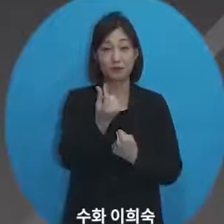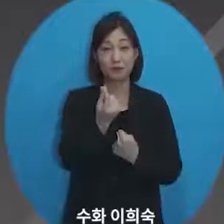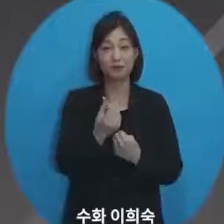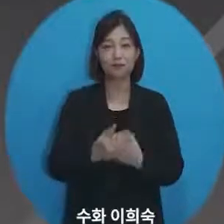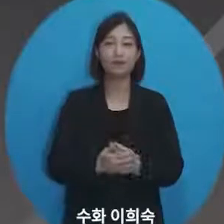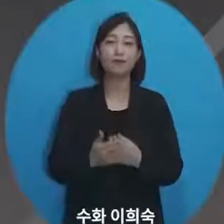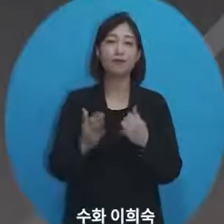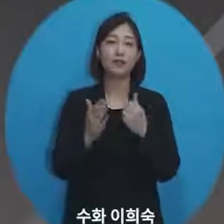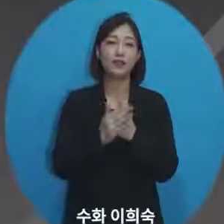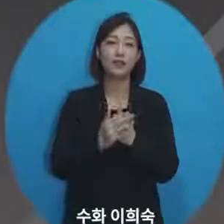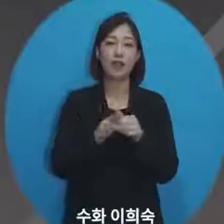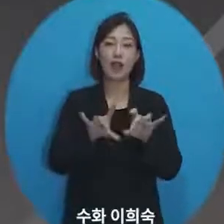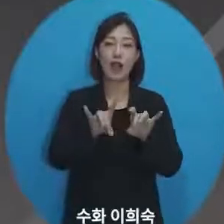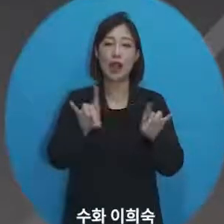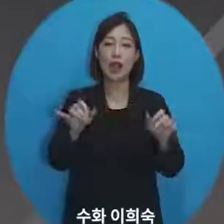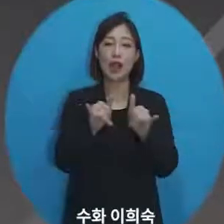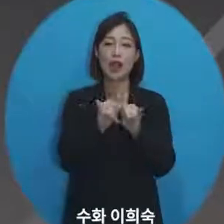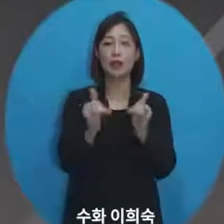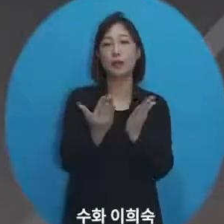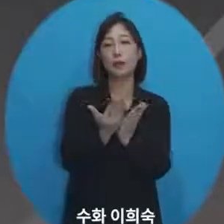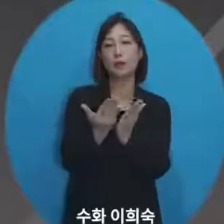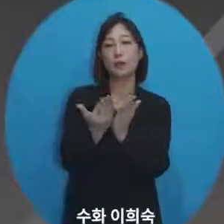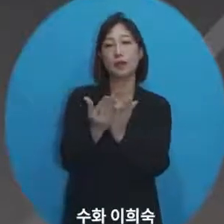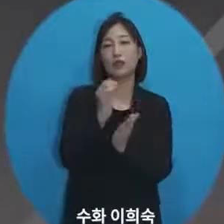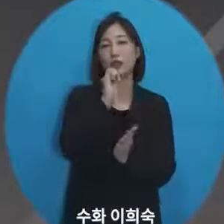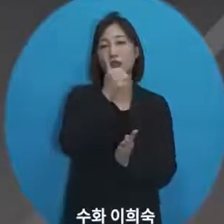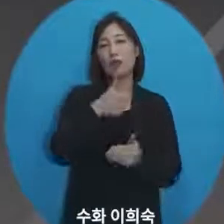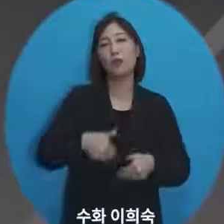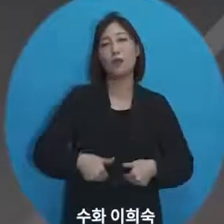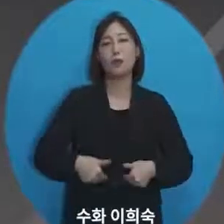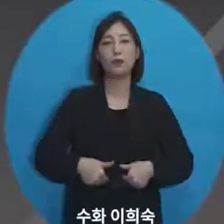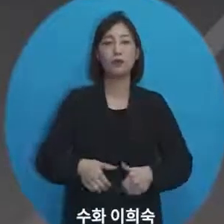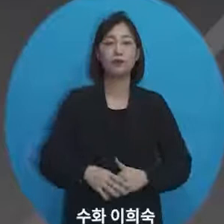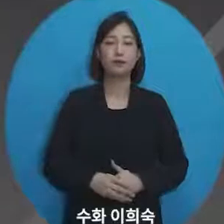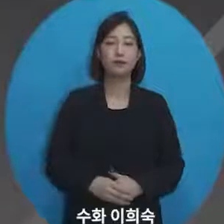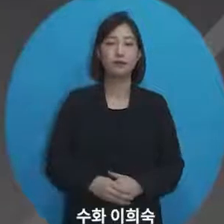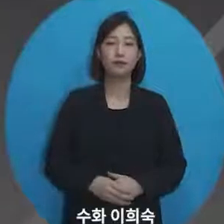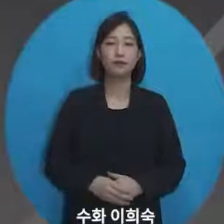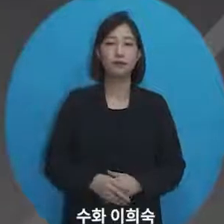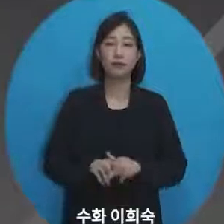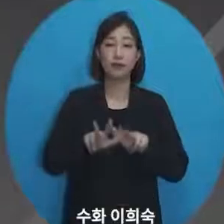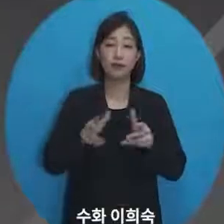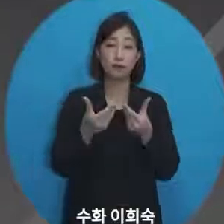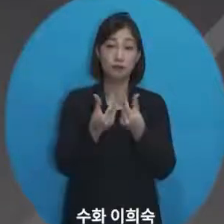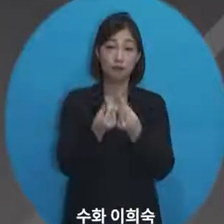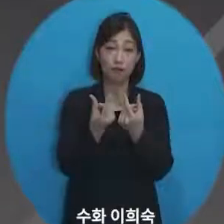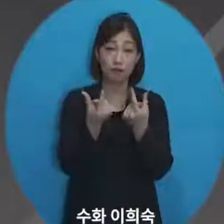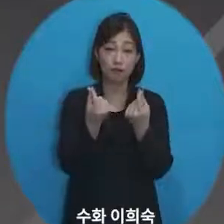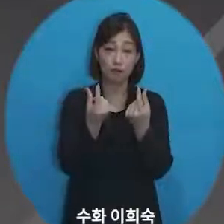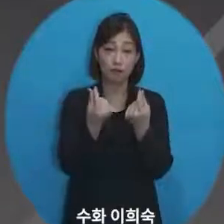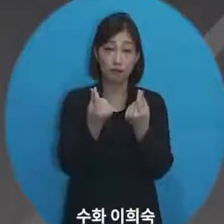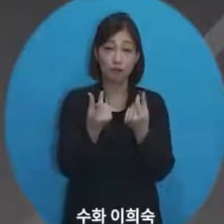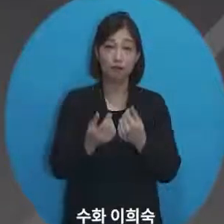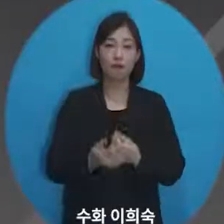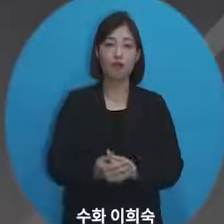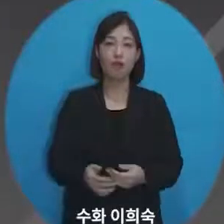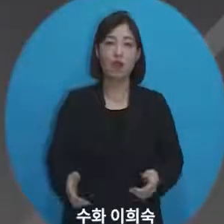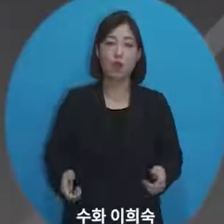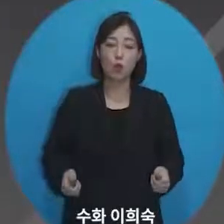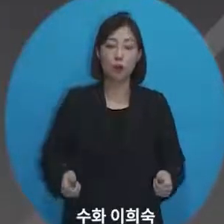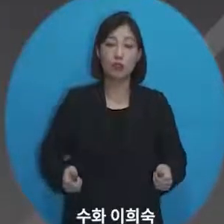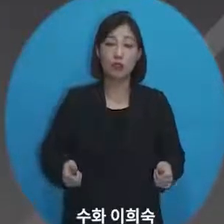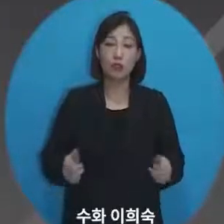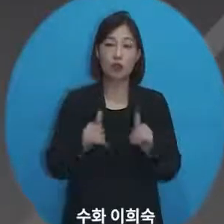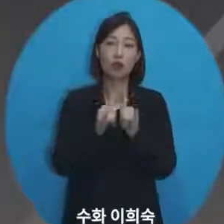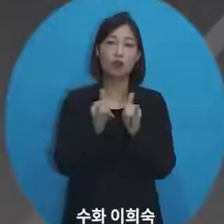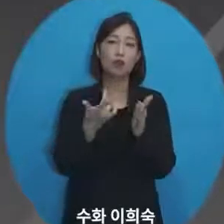위한 안내판이 이제 되어야 할 것 같은데요. 지금 보시는 것처럼 하부 공간을